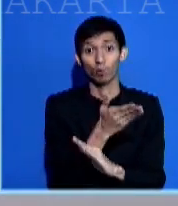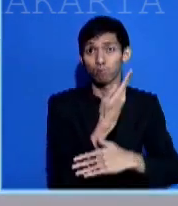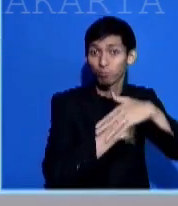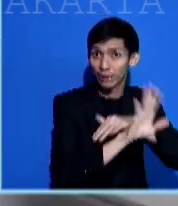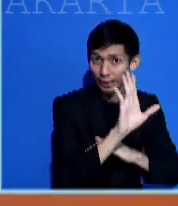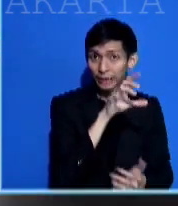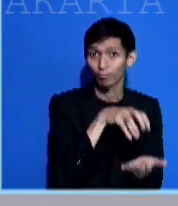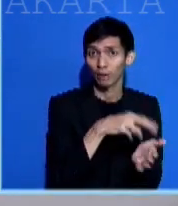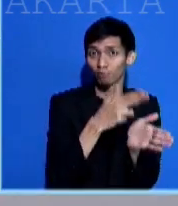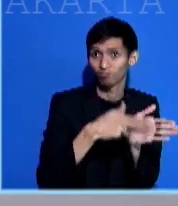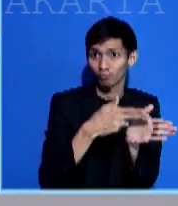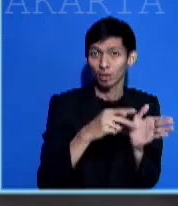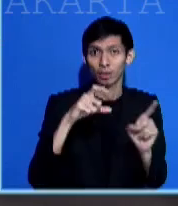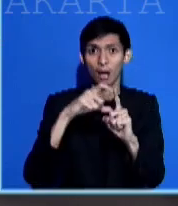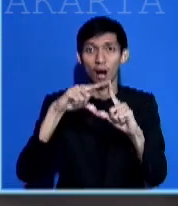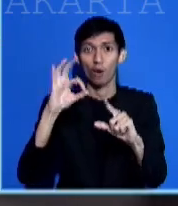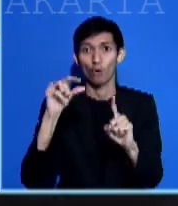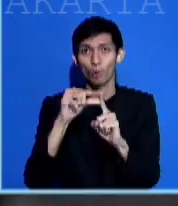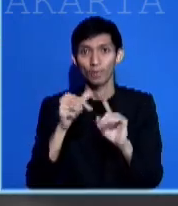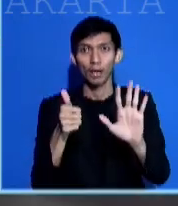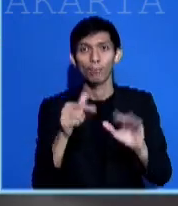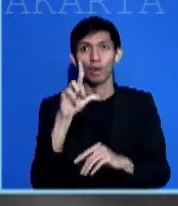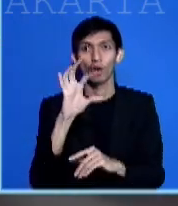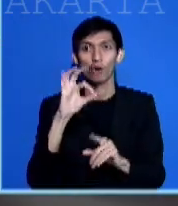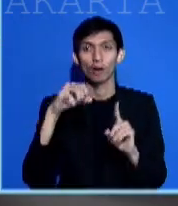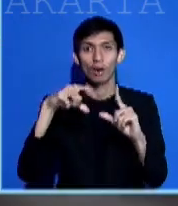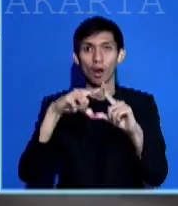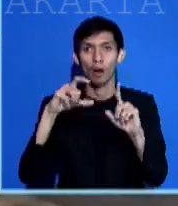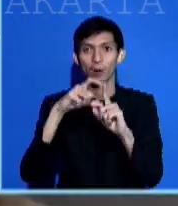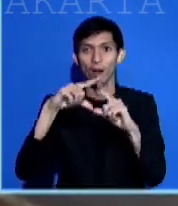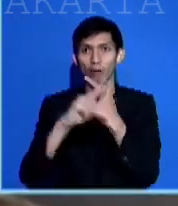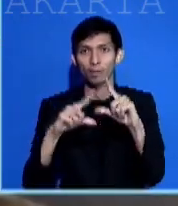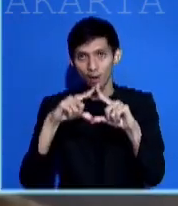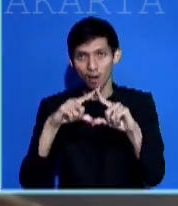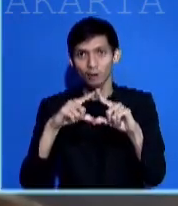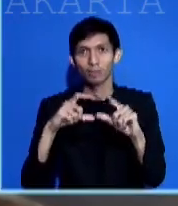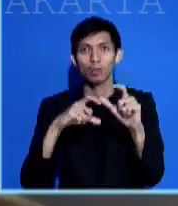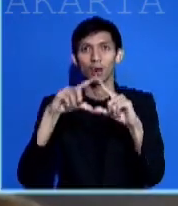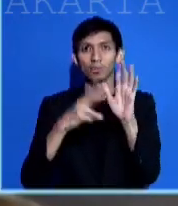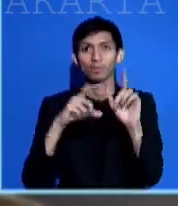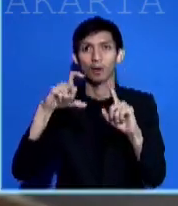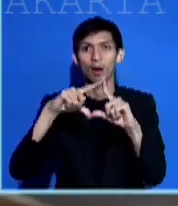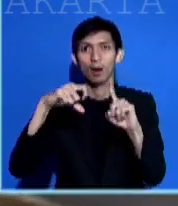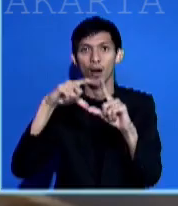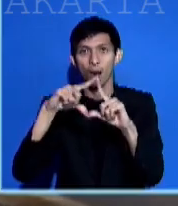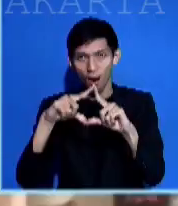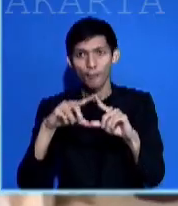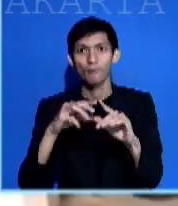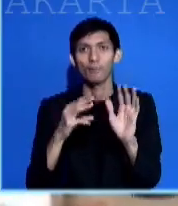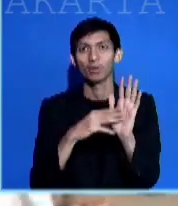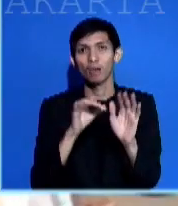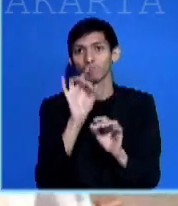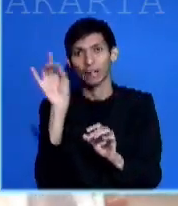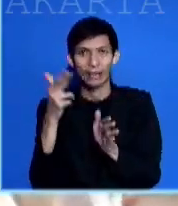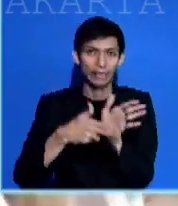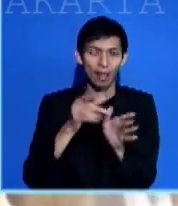stasiun Daop 6 diantaranya Lodaya, Sancaka, Mataram, Progo, Gajah Wong, Bengawan, dan